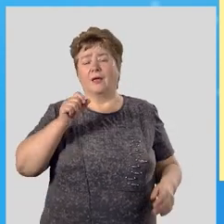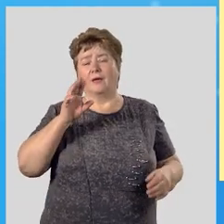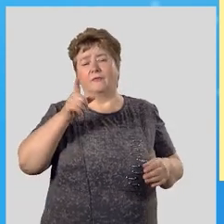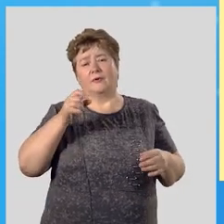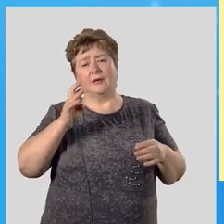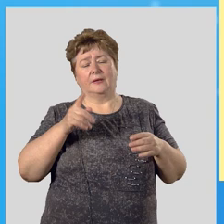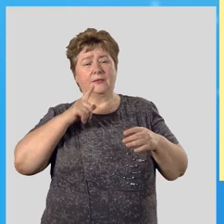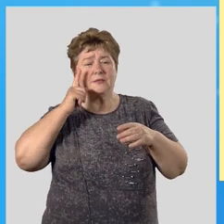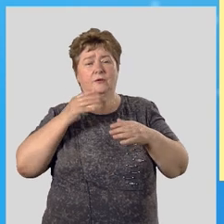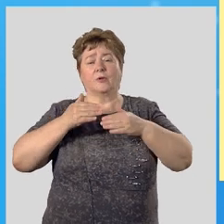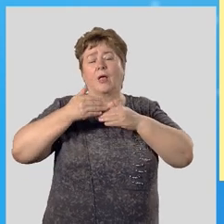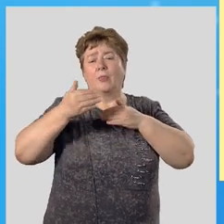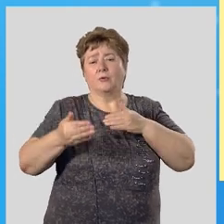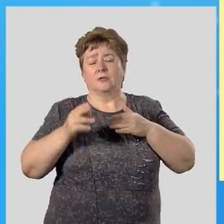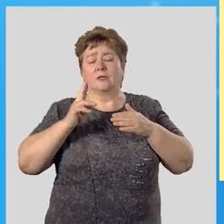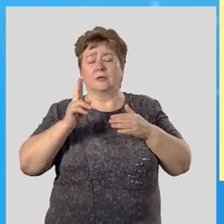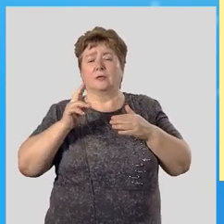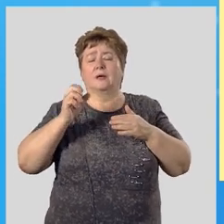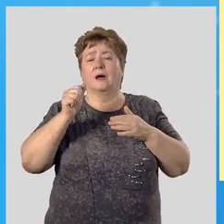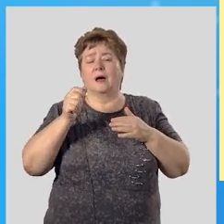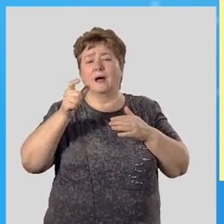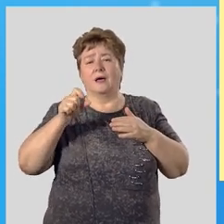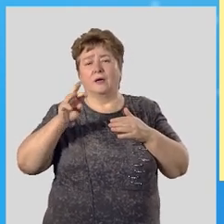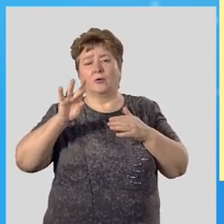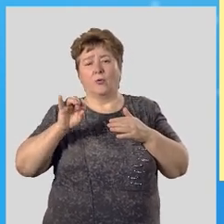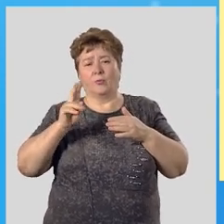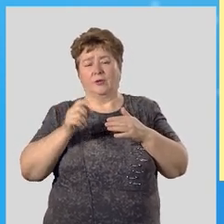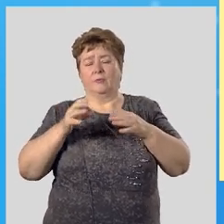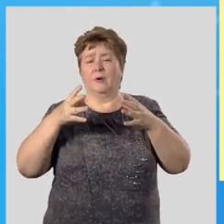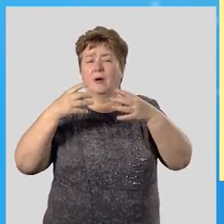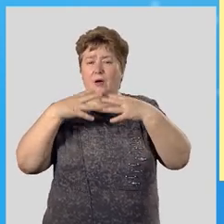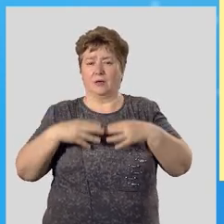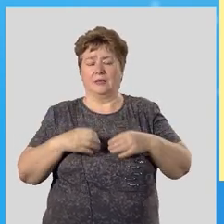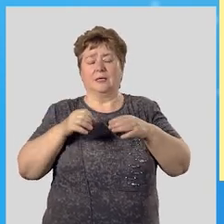Эвглена зеленая относится к аэробным организмам